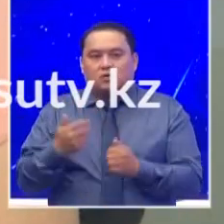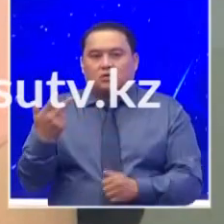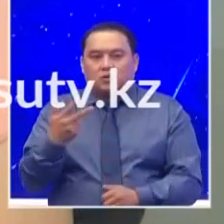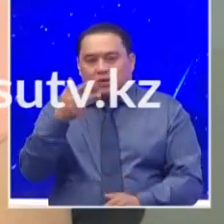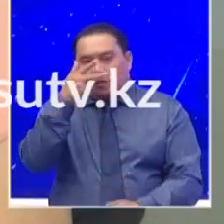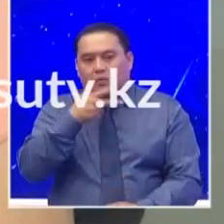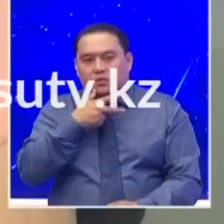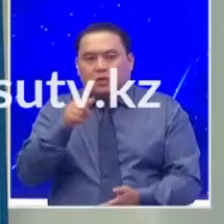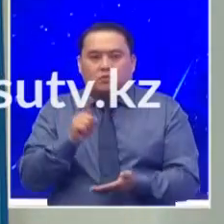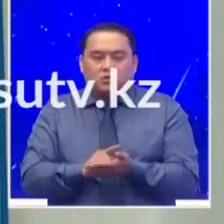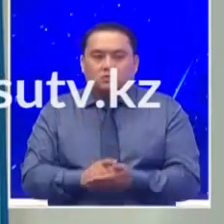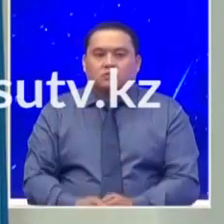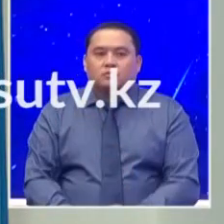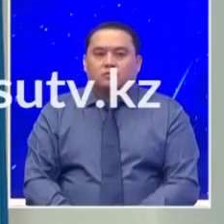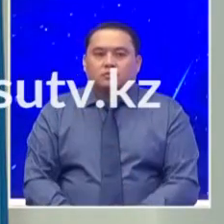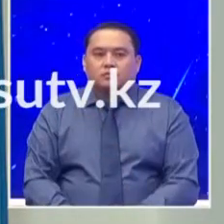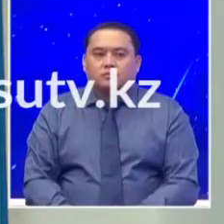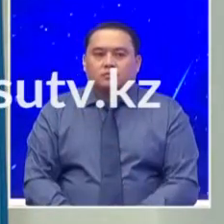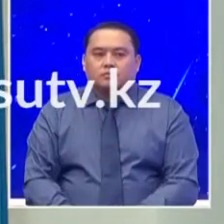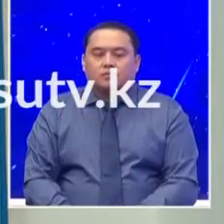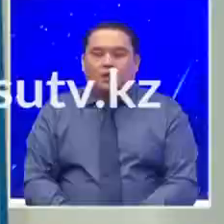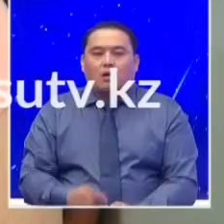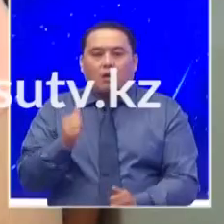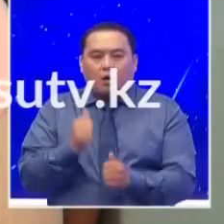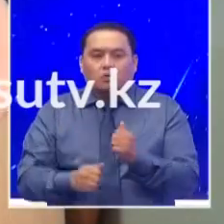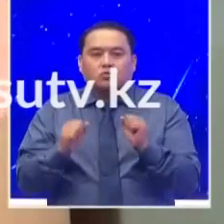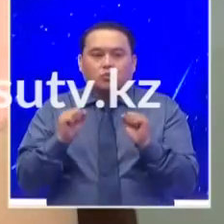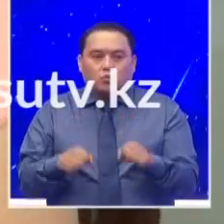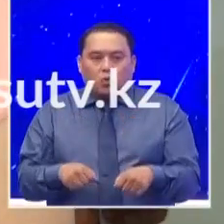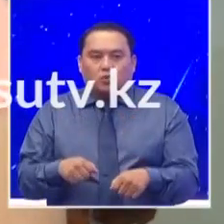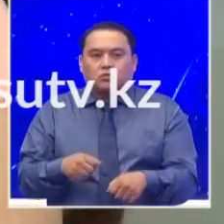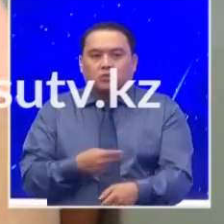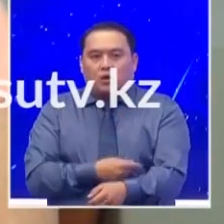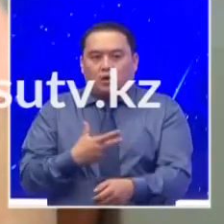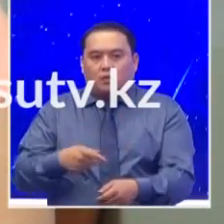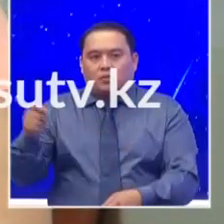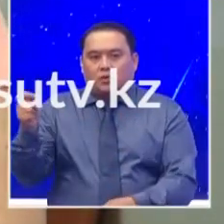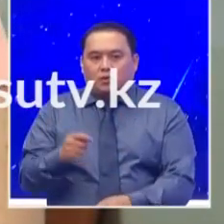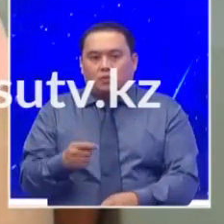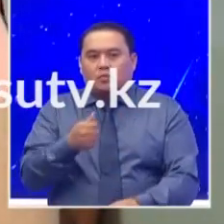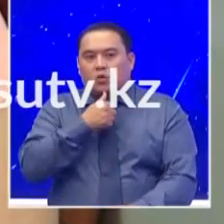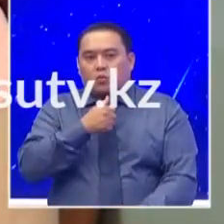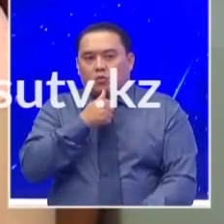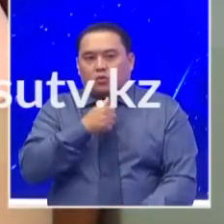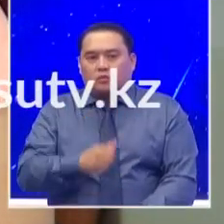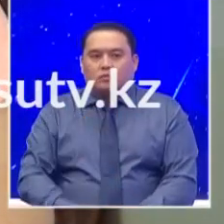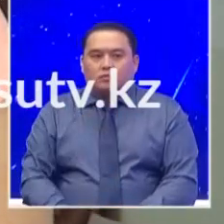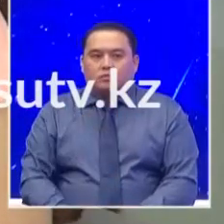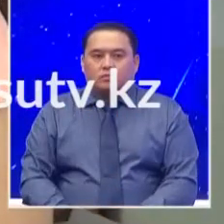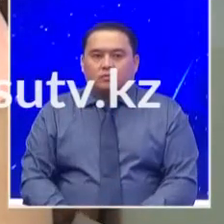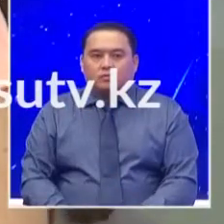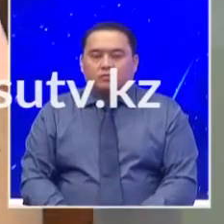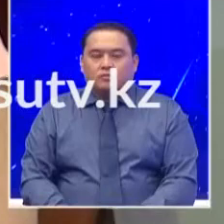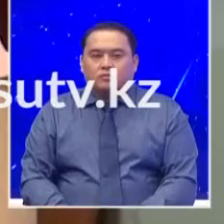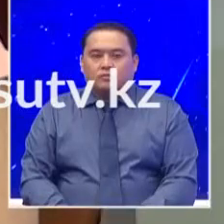прихожу, обязательно сдаю кровь. Вообще каждый может стать донором. Приходите, пробуйте, потому что,